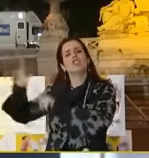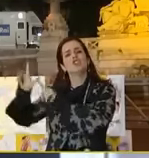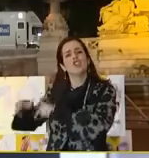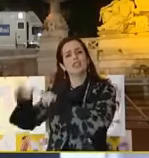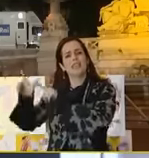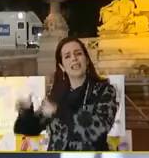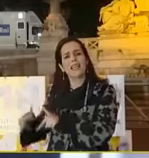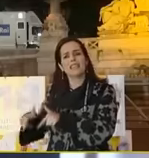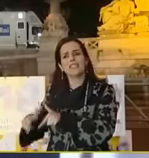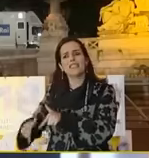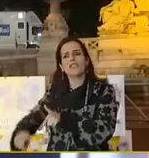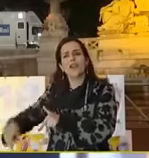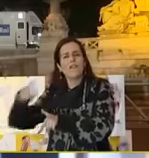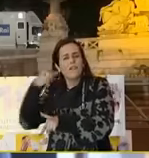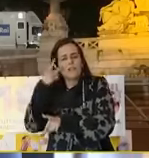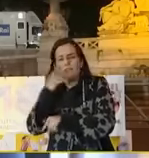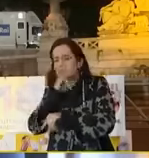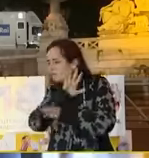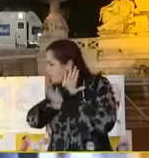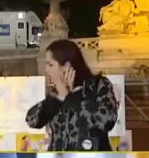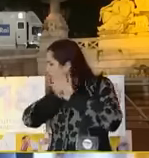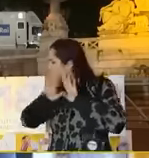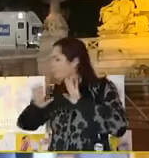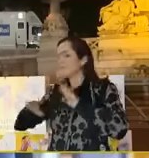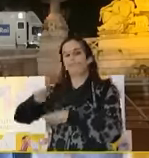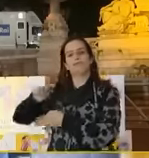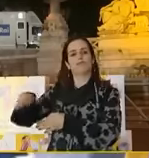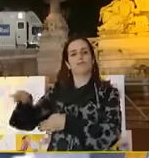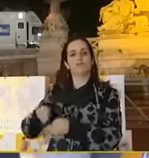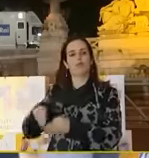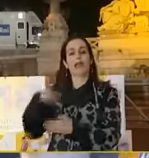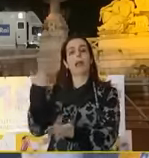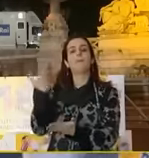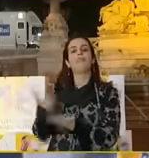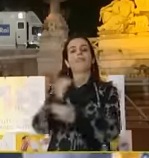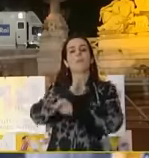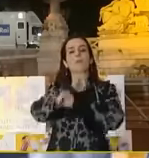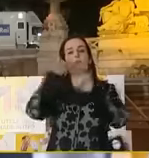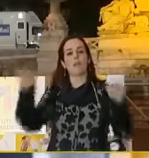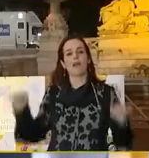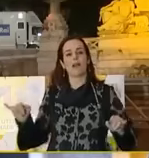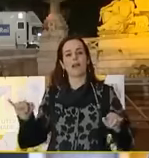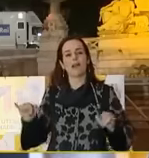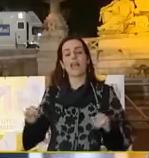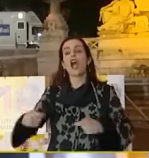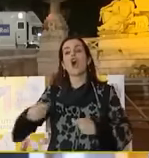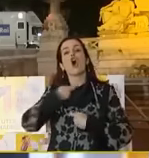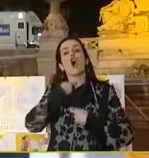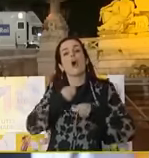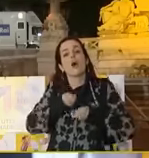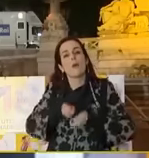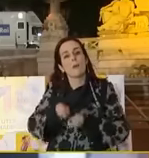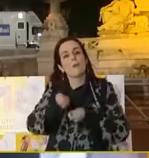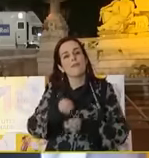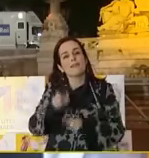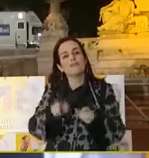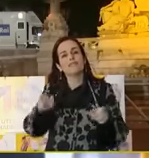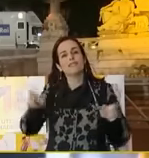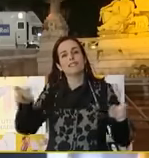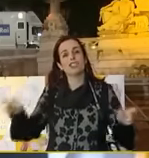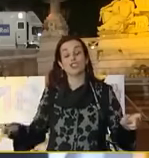fatto sì che non venissero mai applicati, costringendo le persone di questa regione, della mia